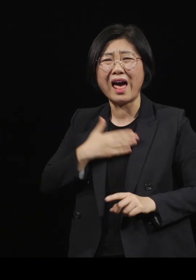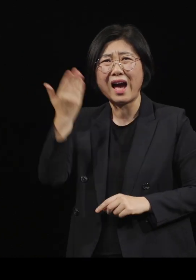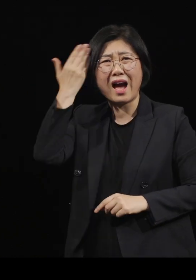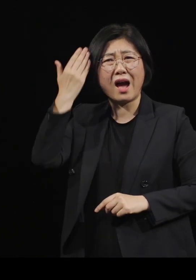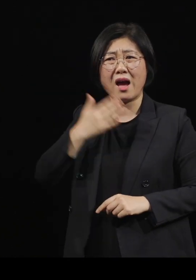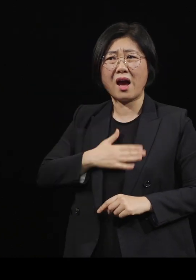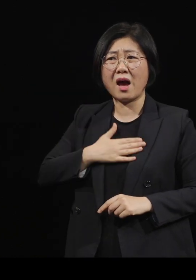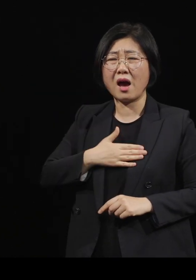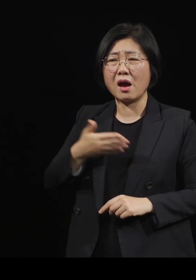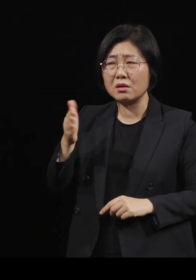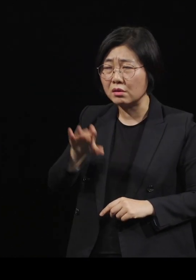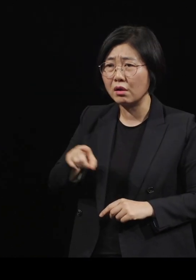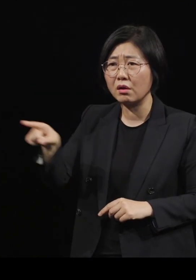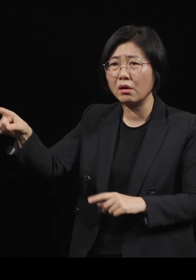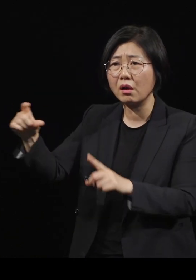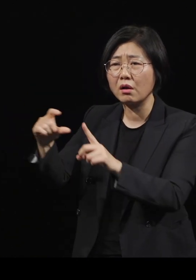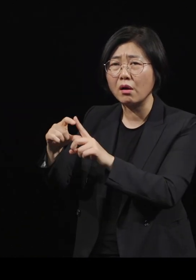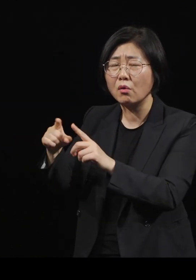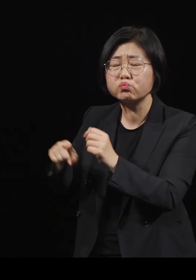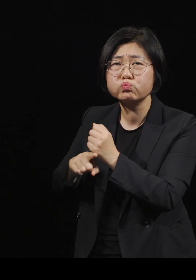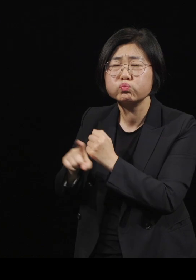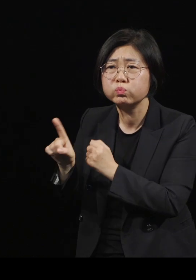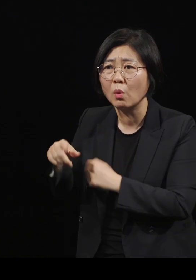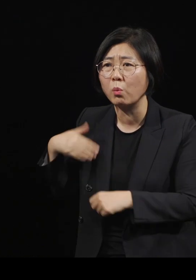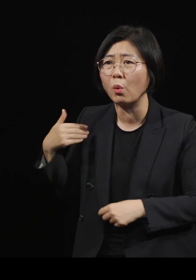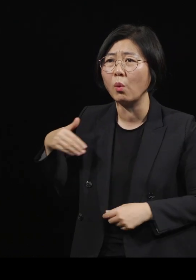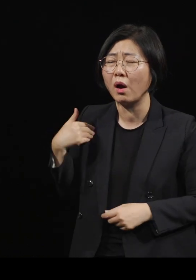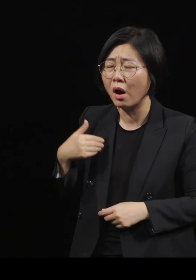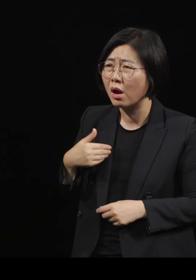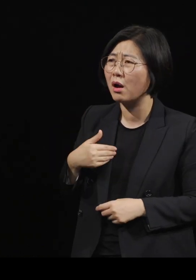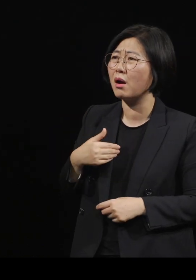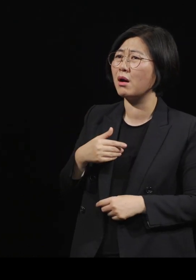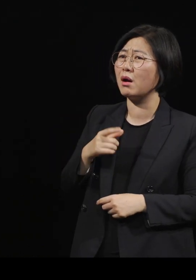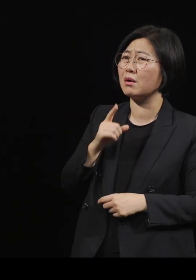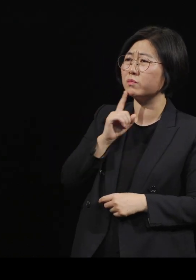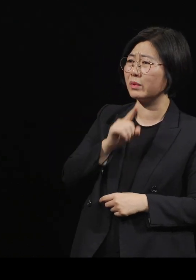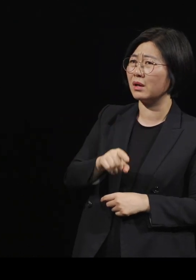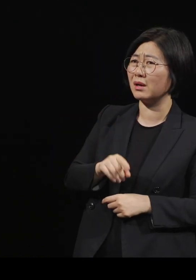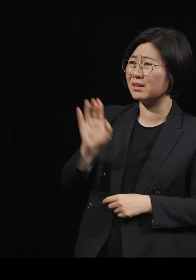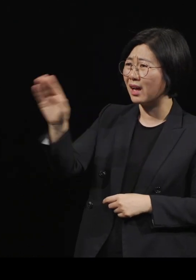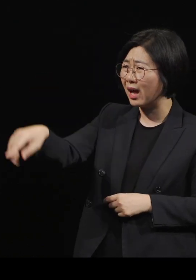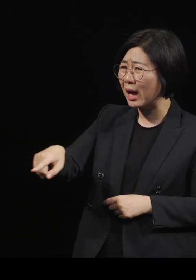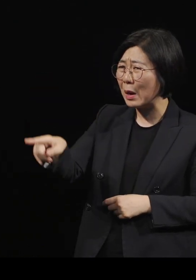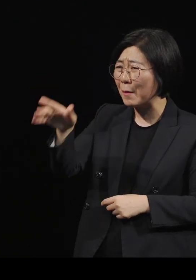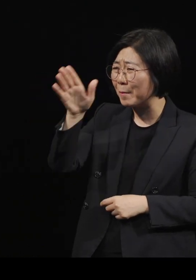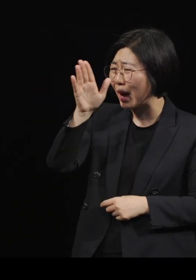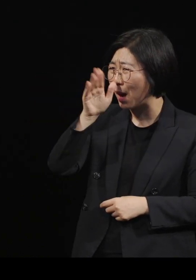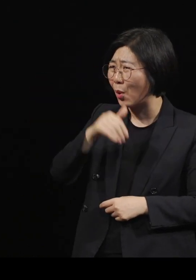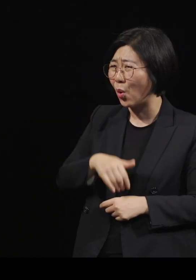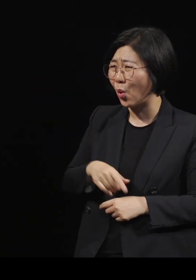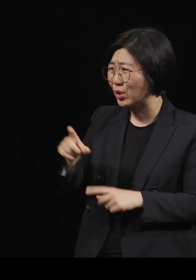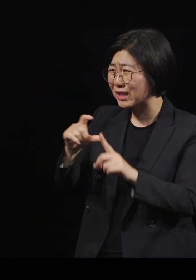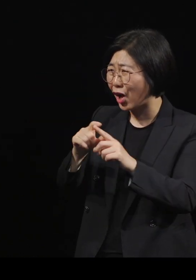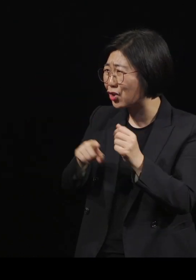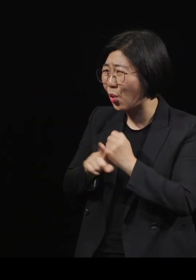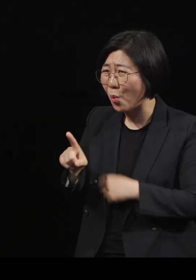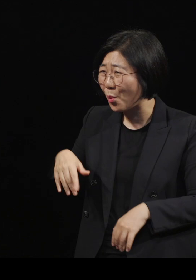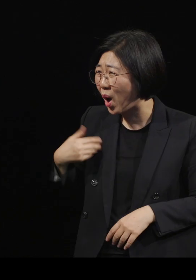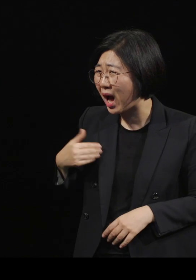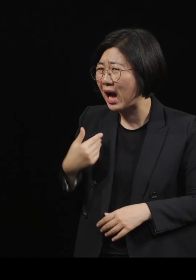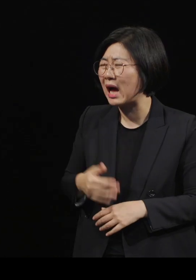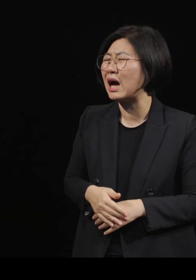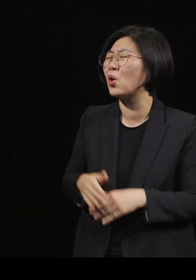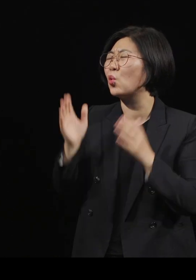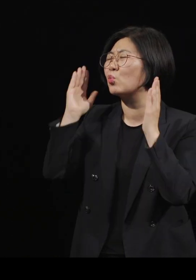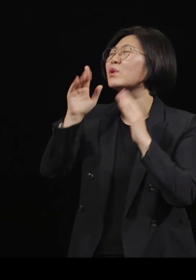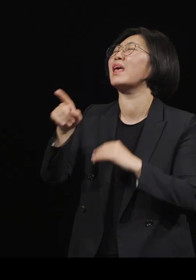이 단어인데도 그 의미를 잘 모르는 거예요. 그래서 제가 친구들한테 야, 이 바보야 그것도 모르냐, 공부